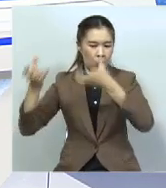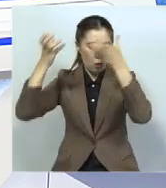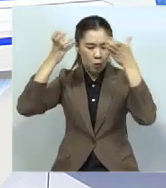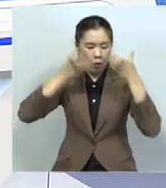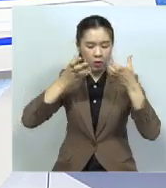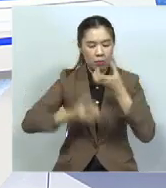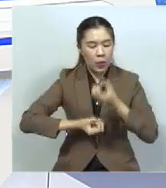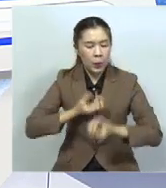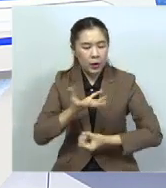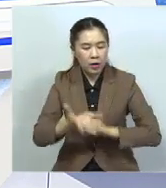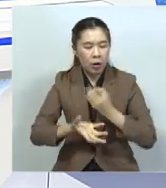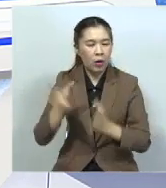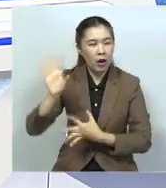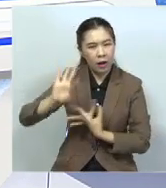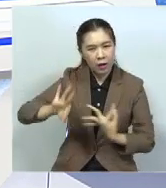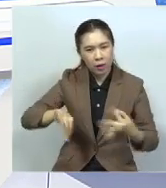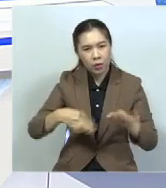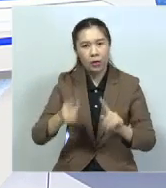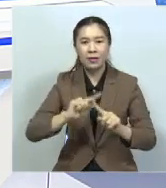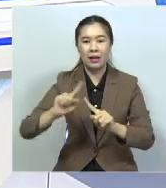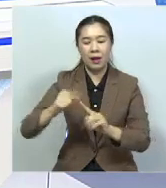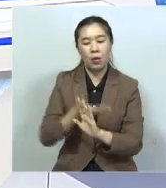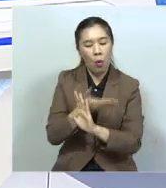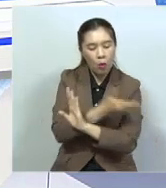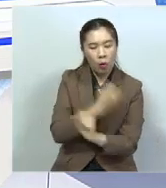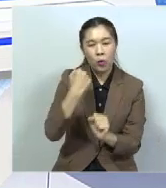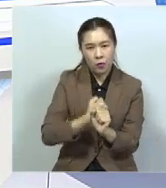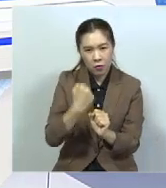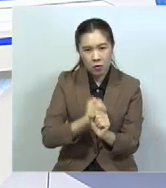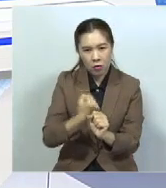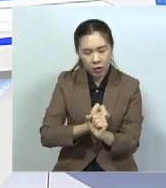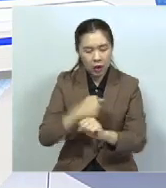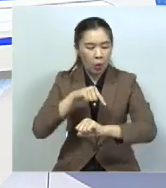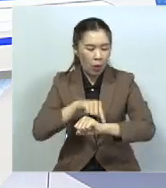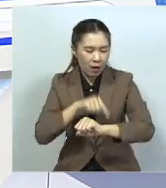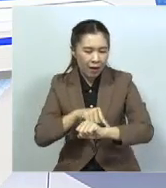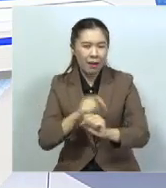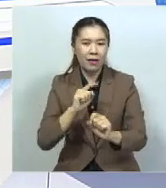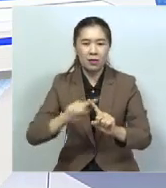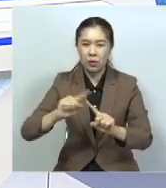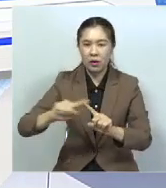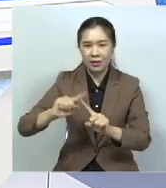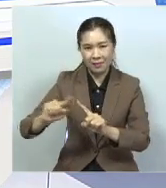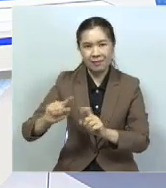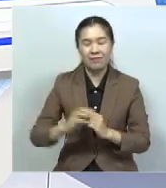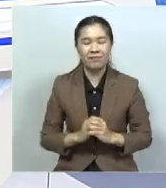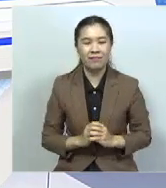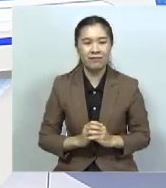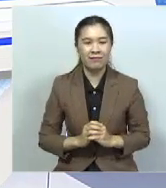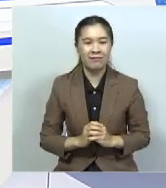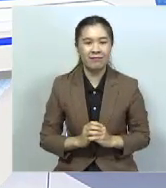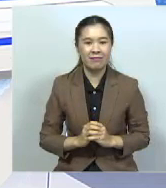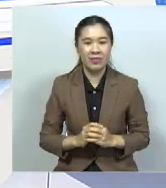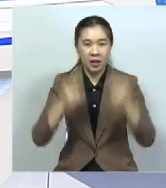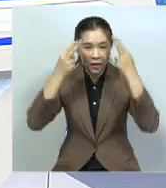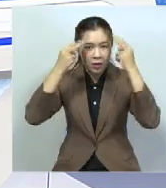ขนออกมาได้อย่างประณีตนั้นทุกคนต้องผ่านการฝึกซ้อมใช้ระยะเวลารวมถึงความประณีตในทุกขั้นทุกตอนนะคะทางด้